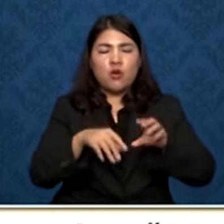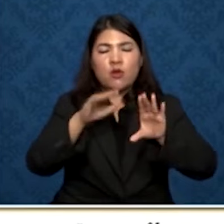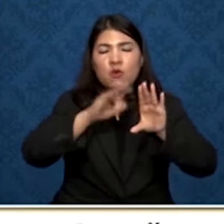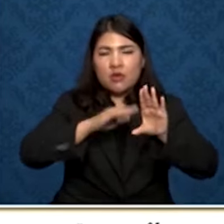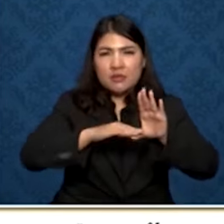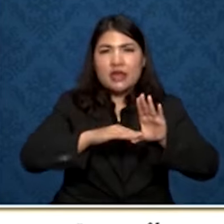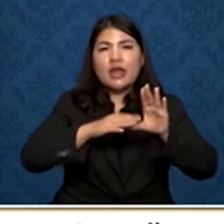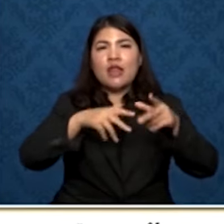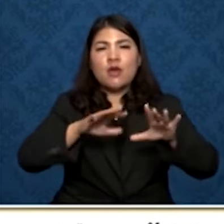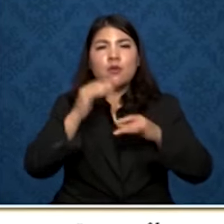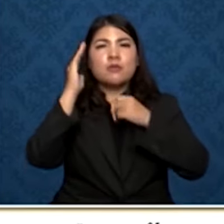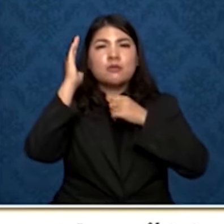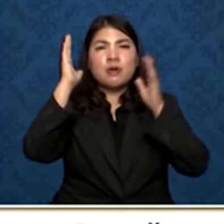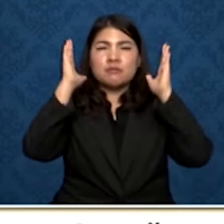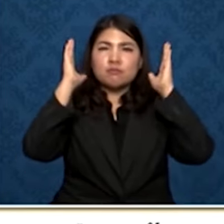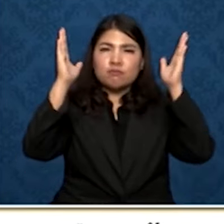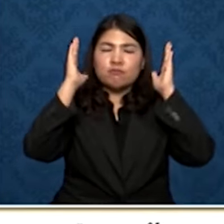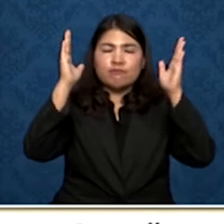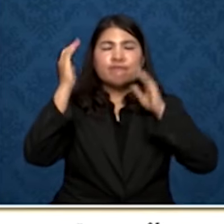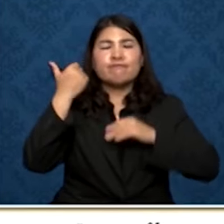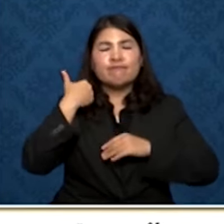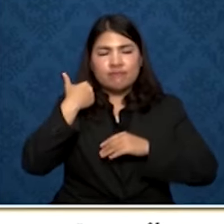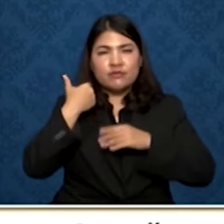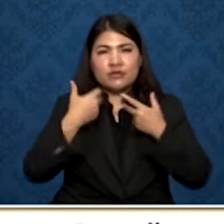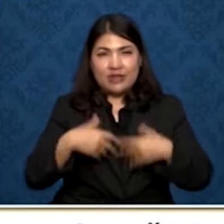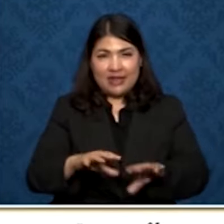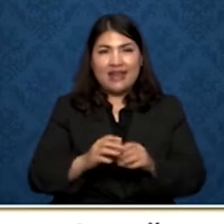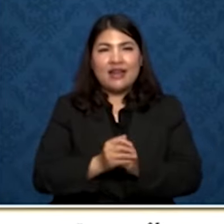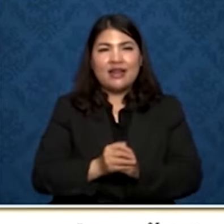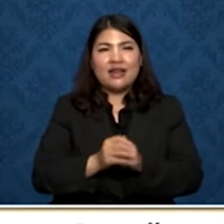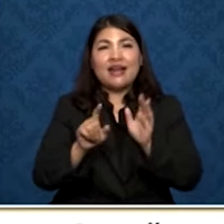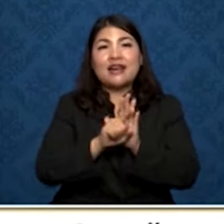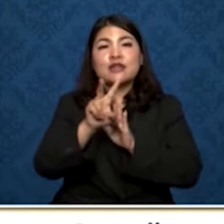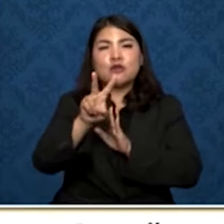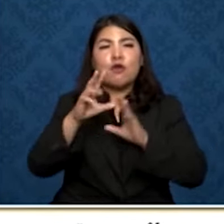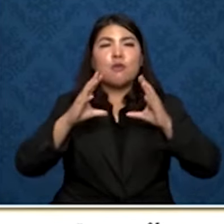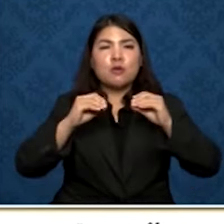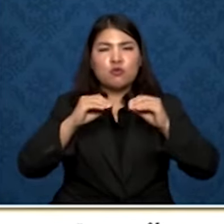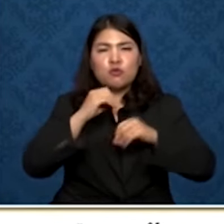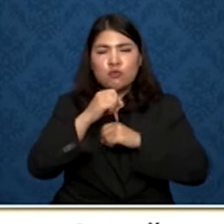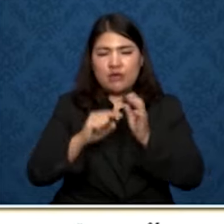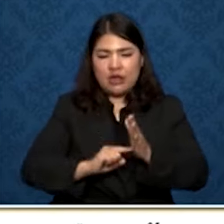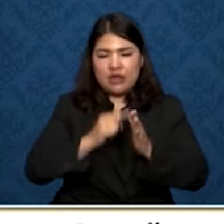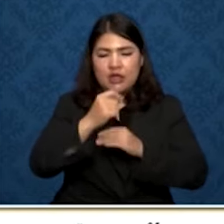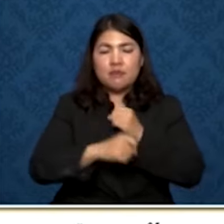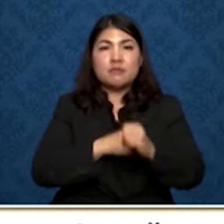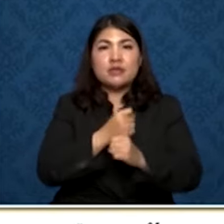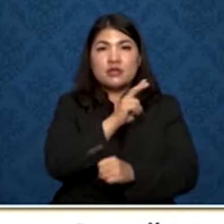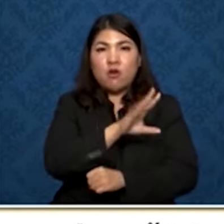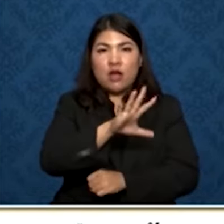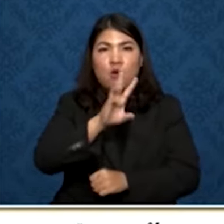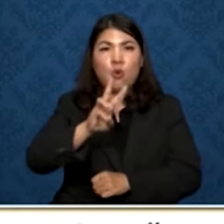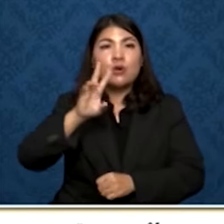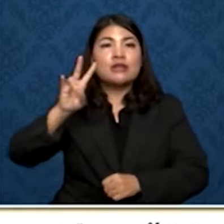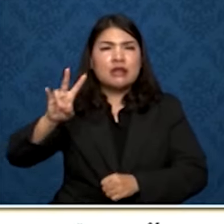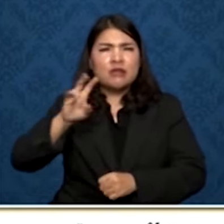พัธในการลงหเบีรครัต่อมาครับ ประชุมครั้งที่ 2 นะครับ ในครั้แรกของปี 67 เกิดว